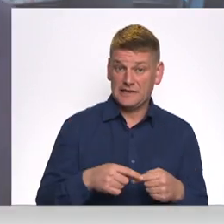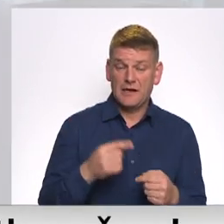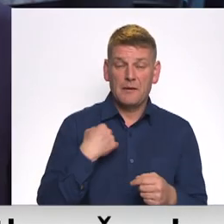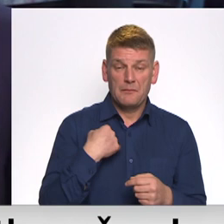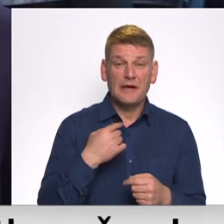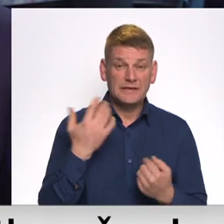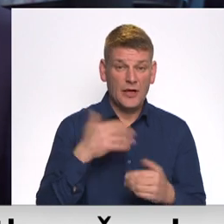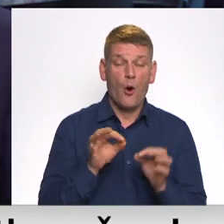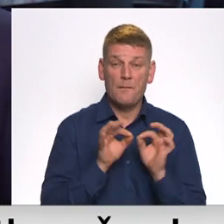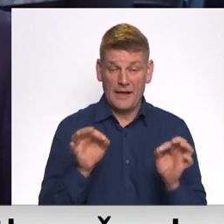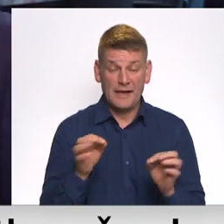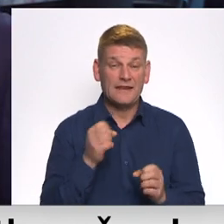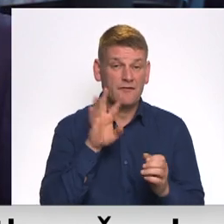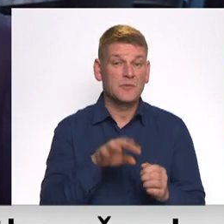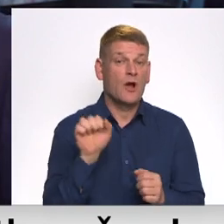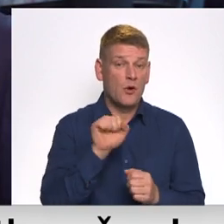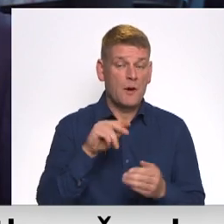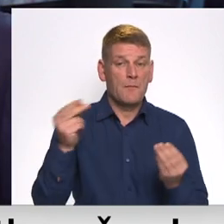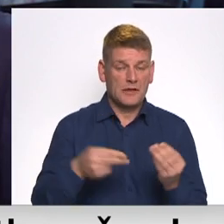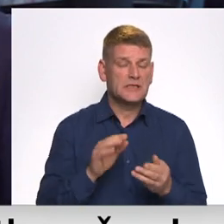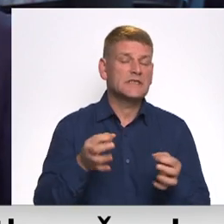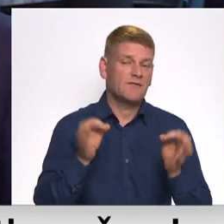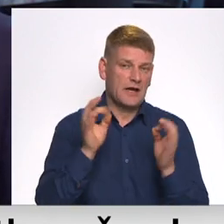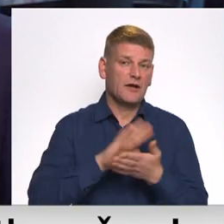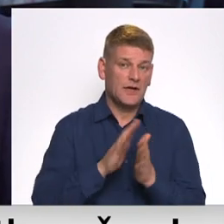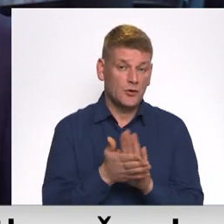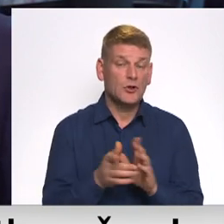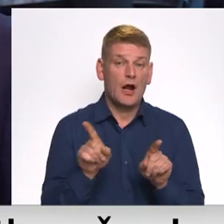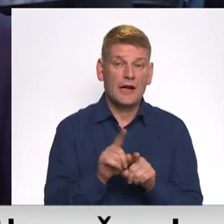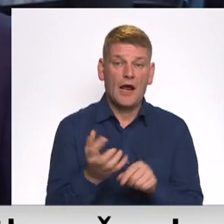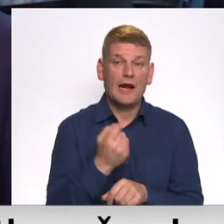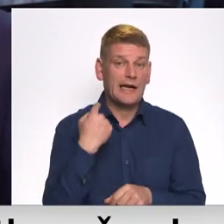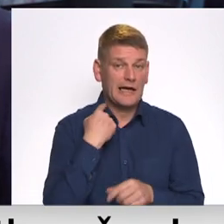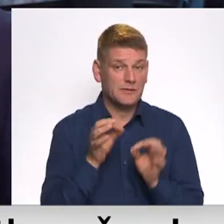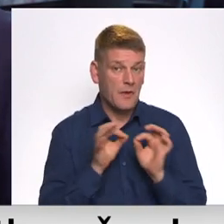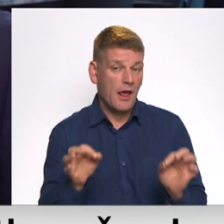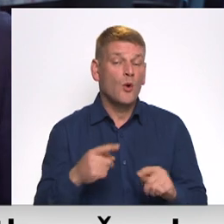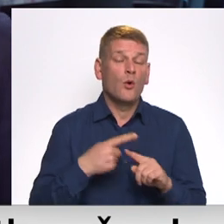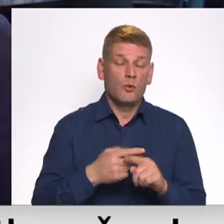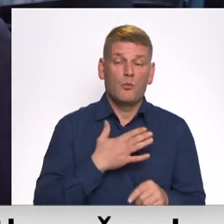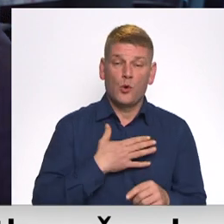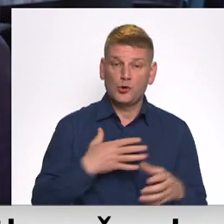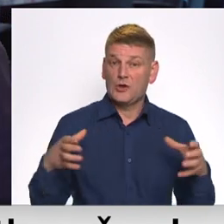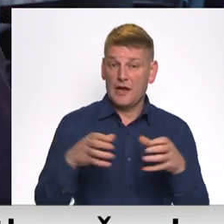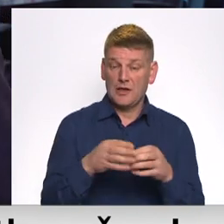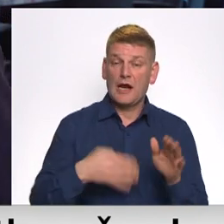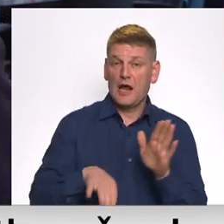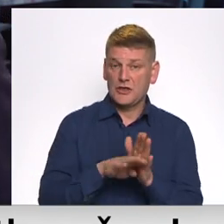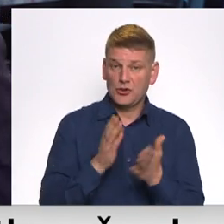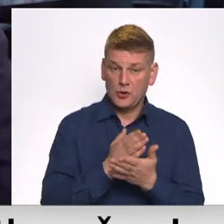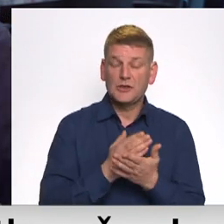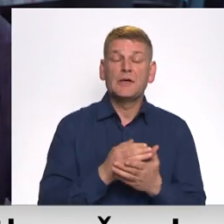mēri jau 19. augustā parakstījām svarīgu vienošanos arī ar Rīgas mēru un mūsu delegāciju, klātecot